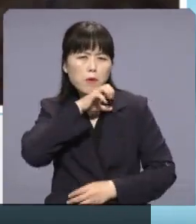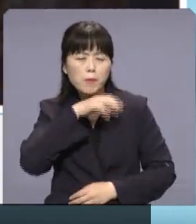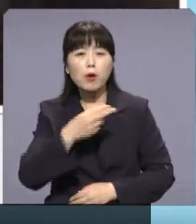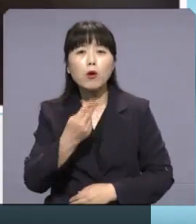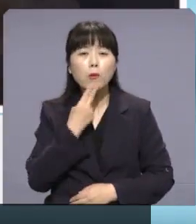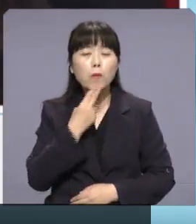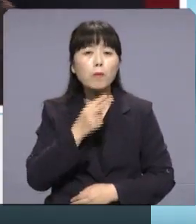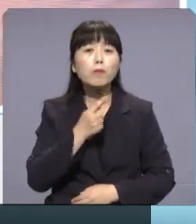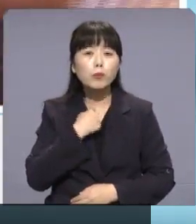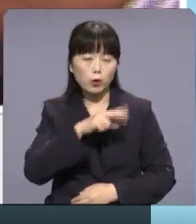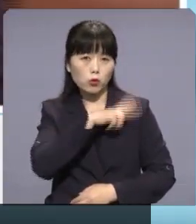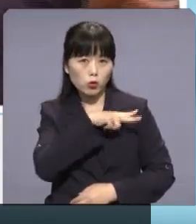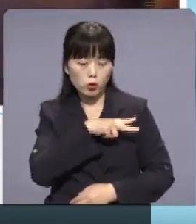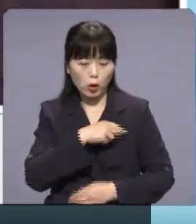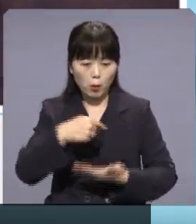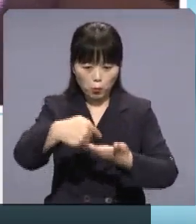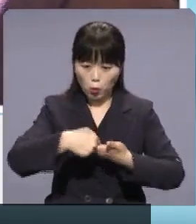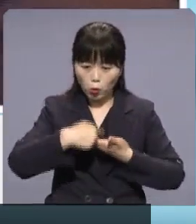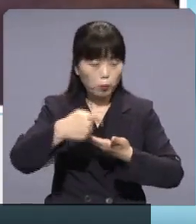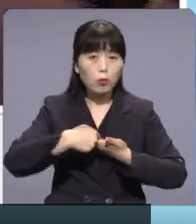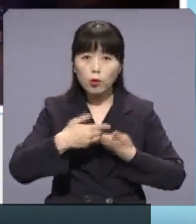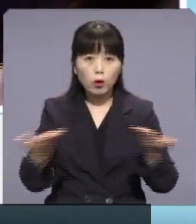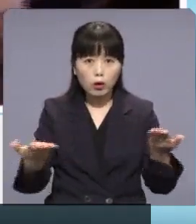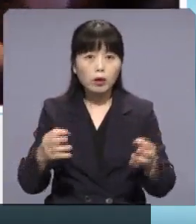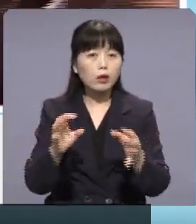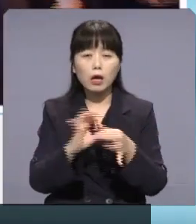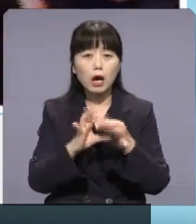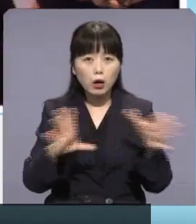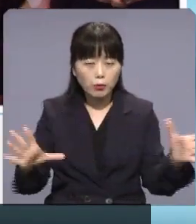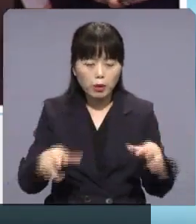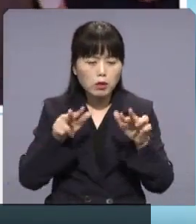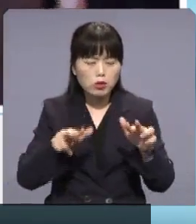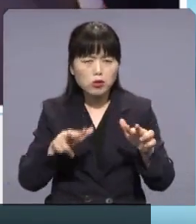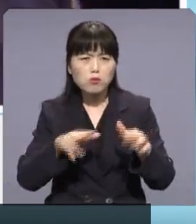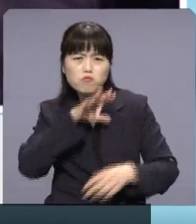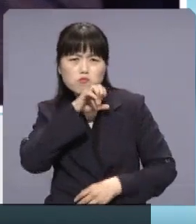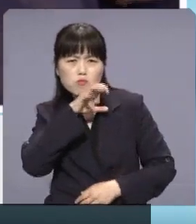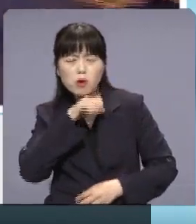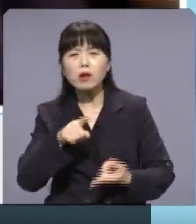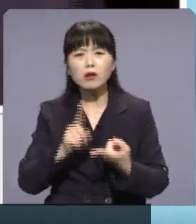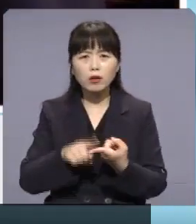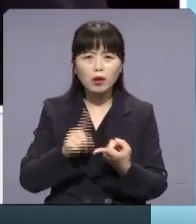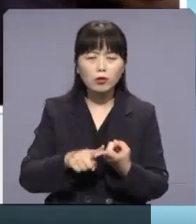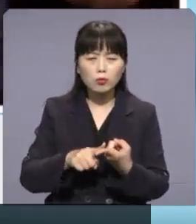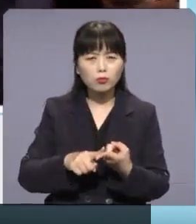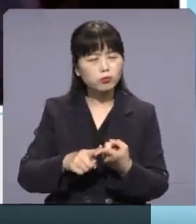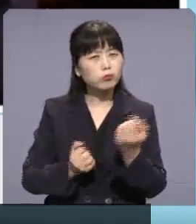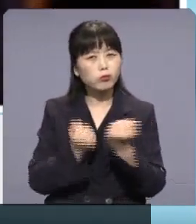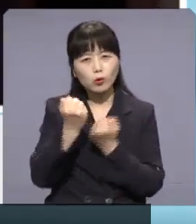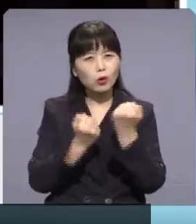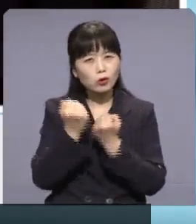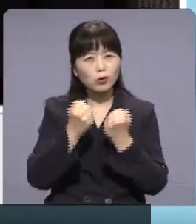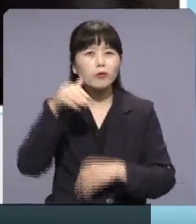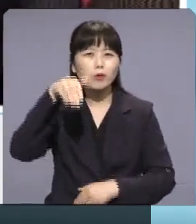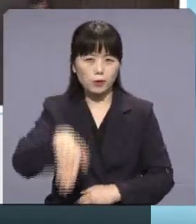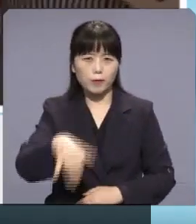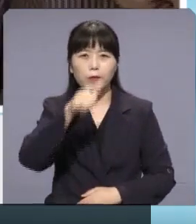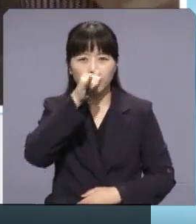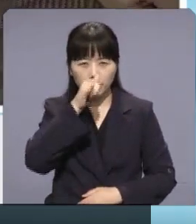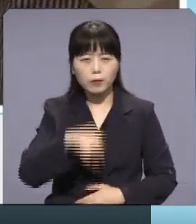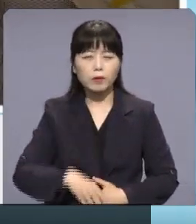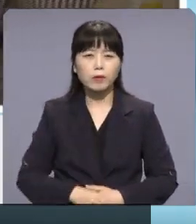의원들이 보고를 받고 안 받고의 문제를 떠나서 지금에 와서 반발한다는 게 이게 과연 얼마나 설득력이 있겠느냐.